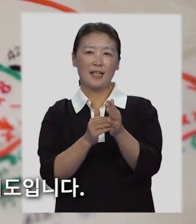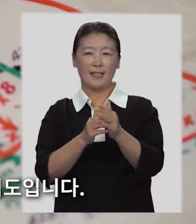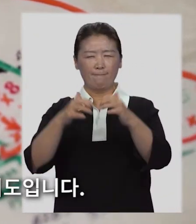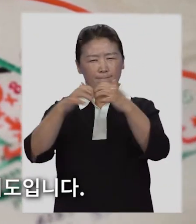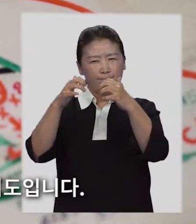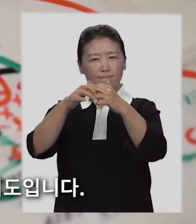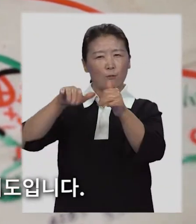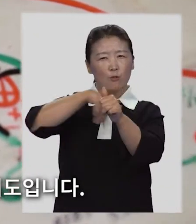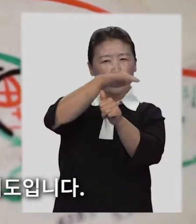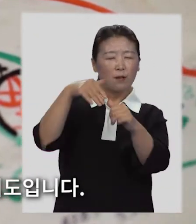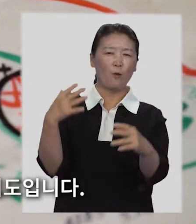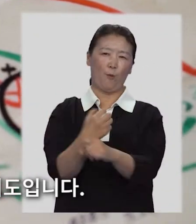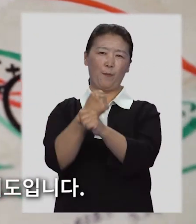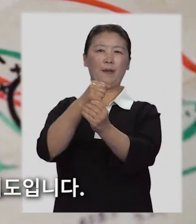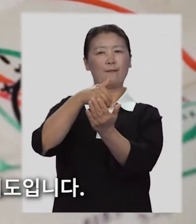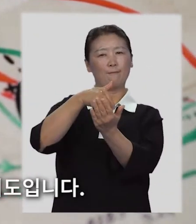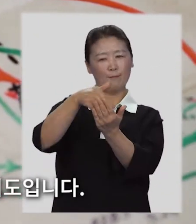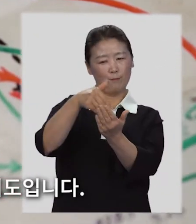요약한 지도입니다.